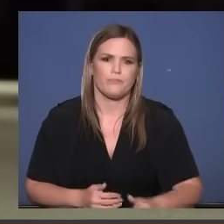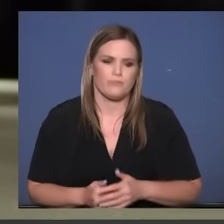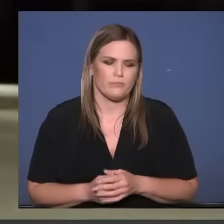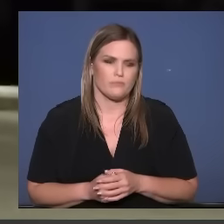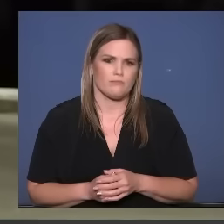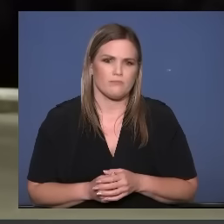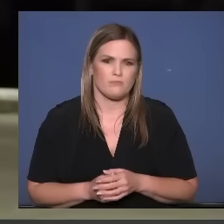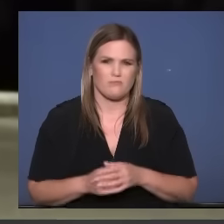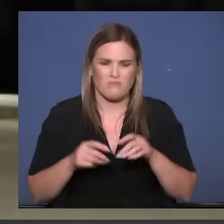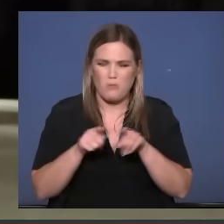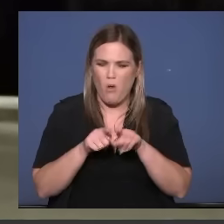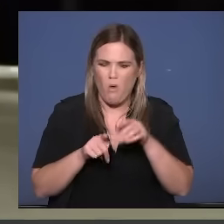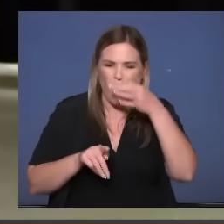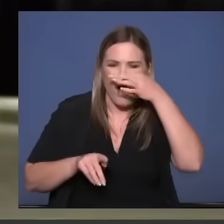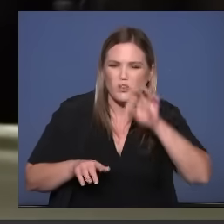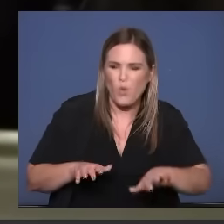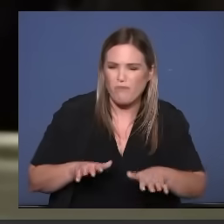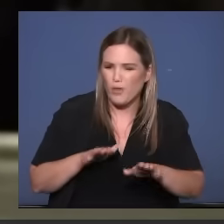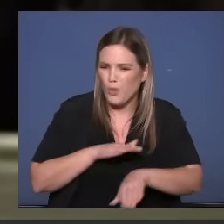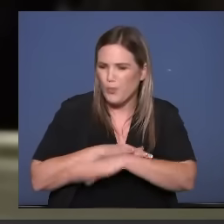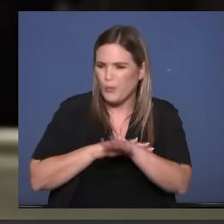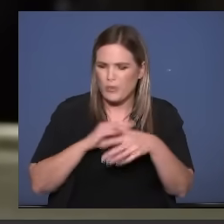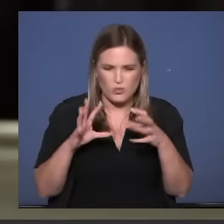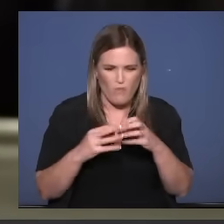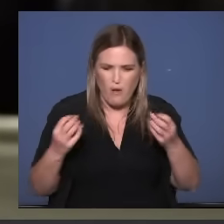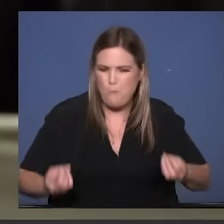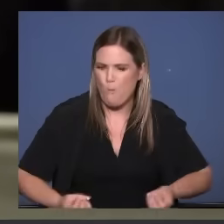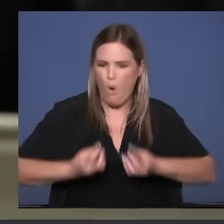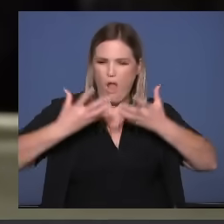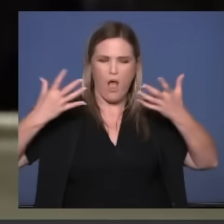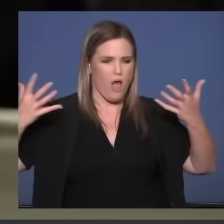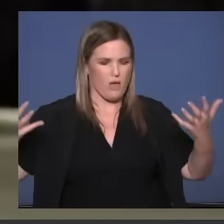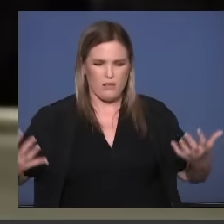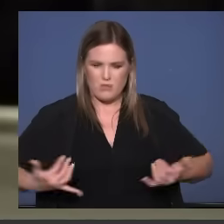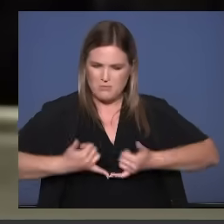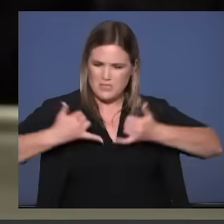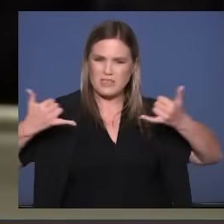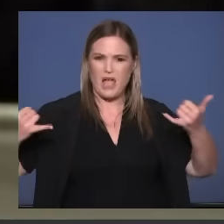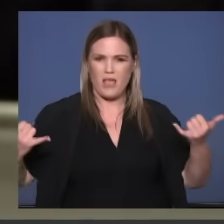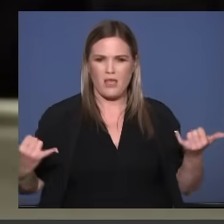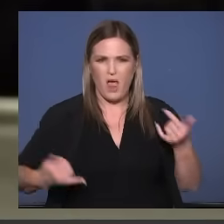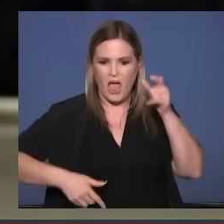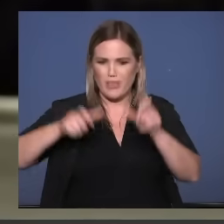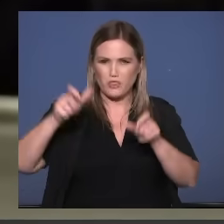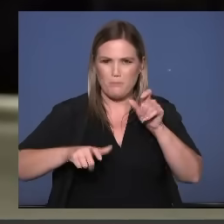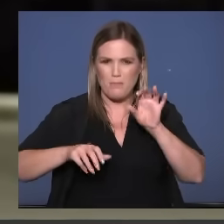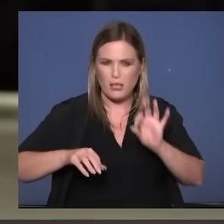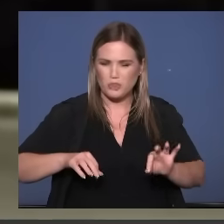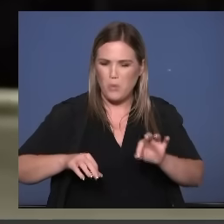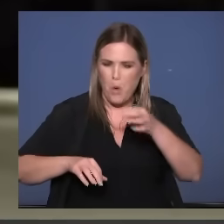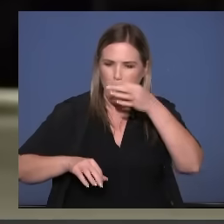עזובה ישוב שמאוד פורח ומשגשג עם אנשים ממש